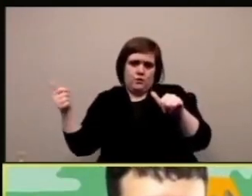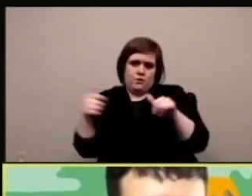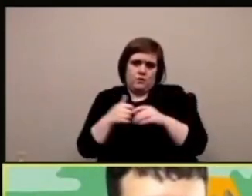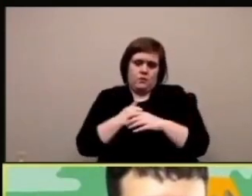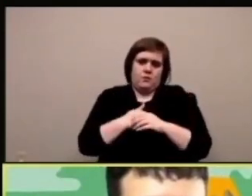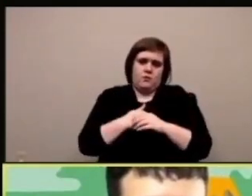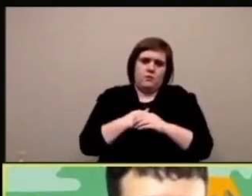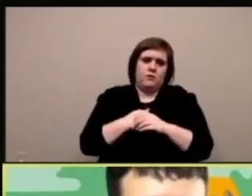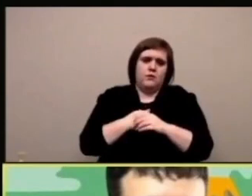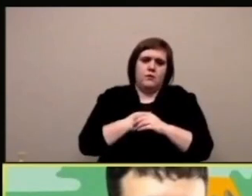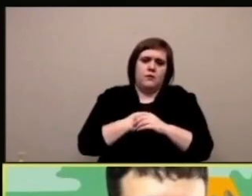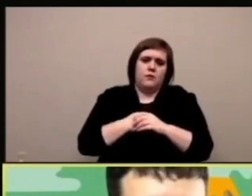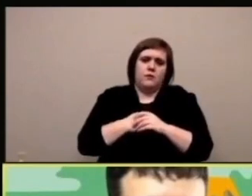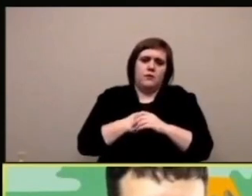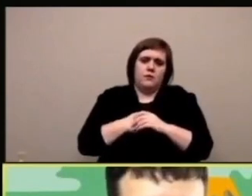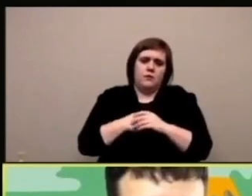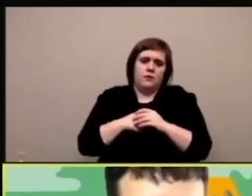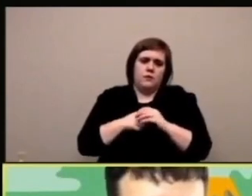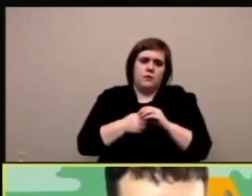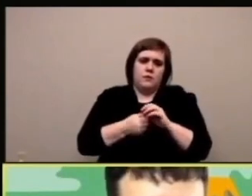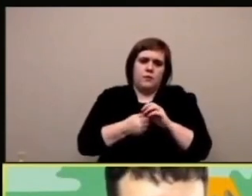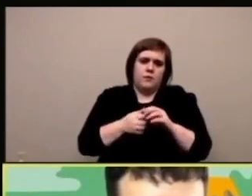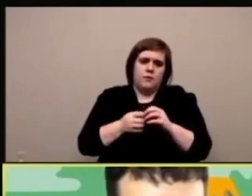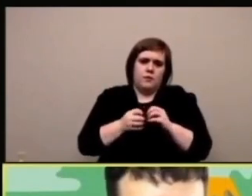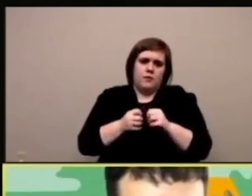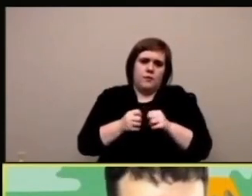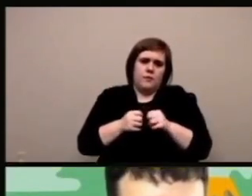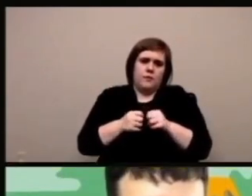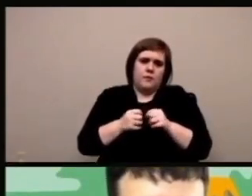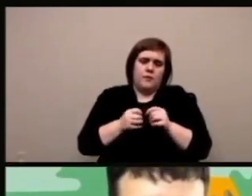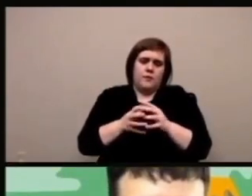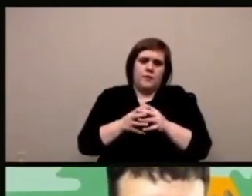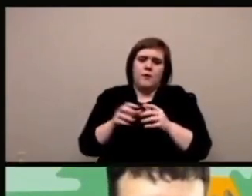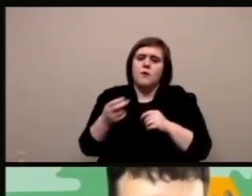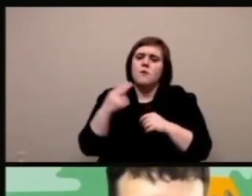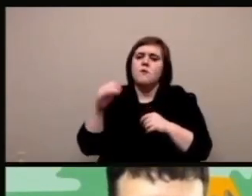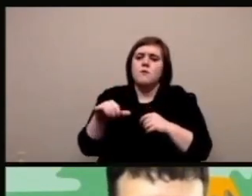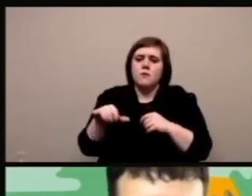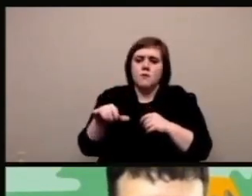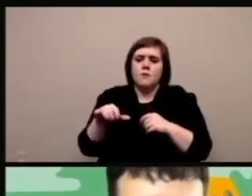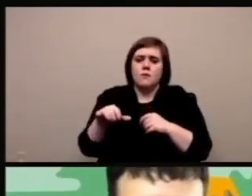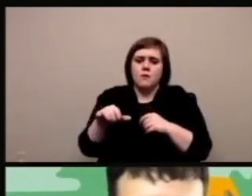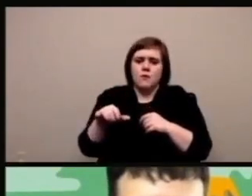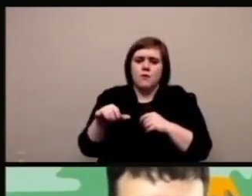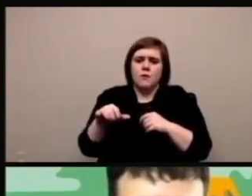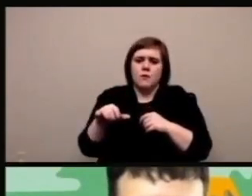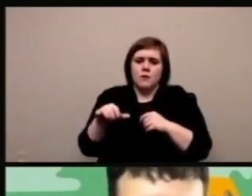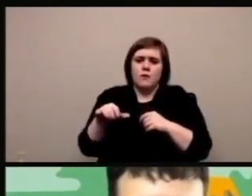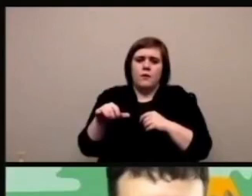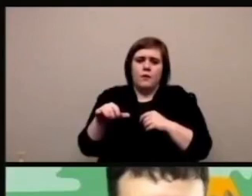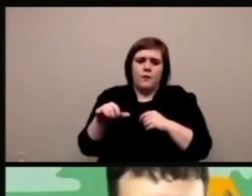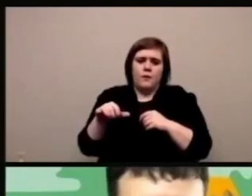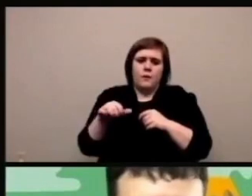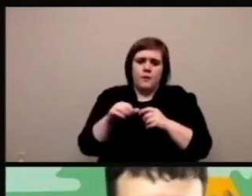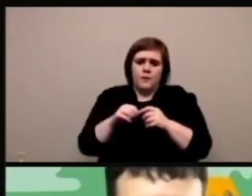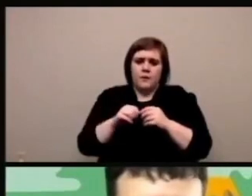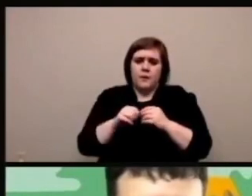e allo stesso tempo per far ripetere avere un altro loop farlo che sia costante